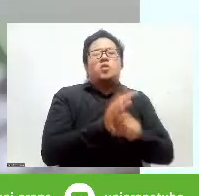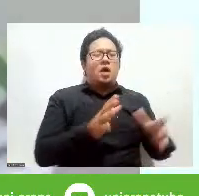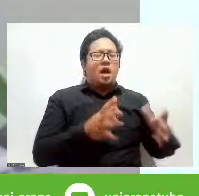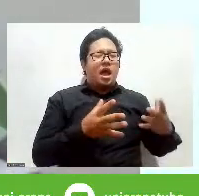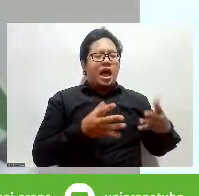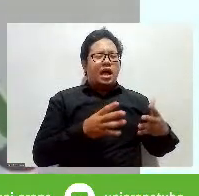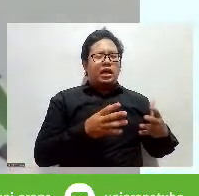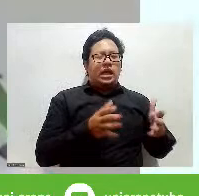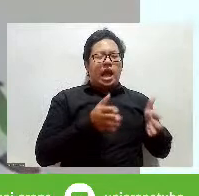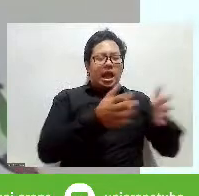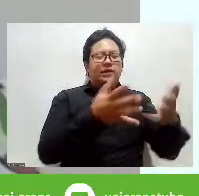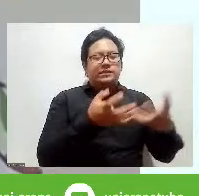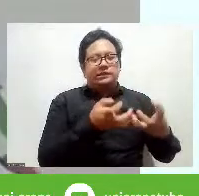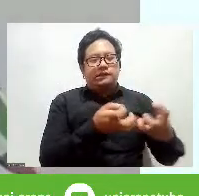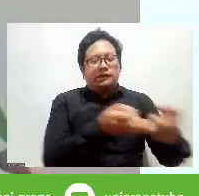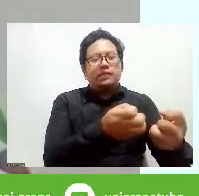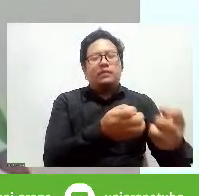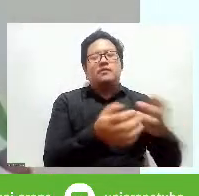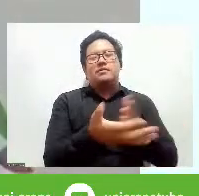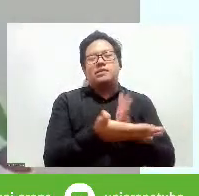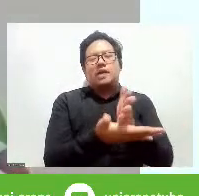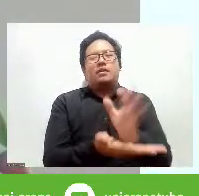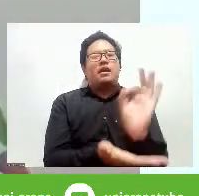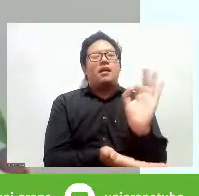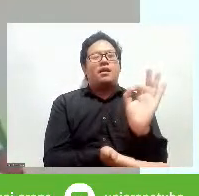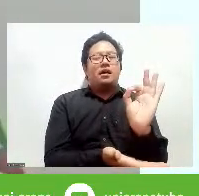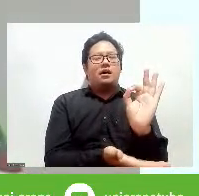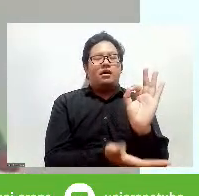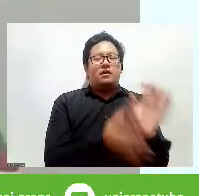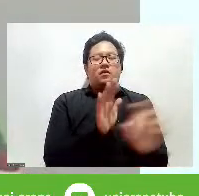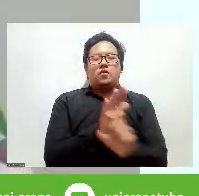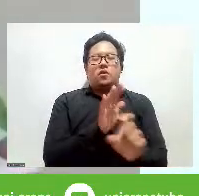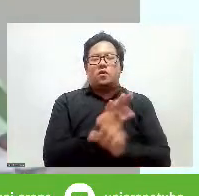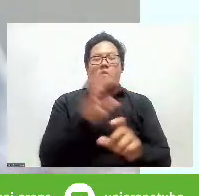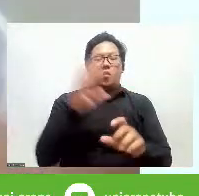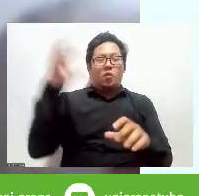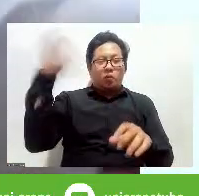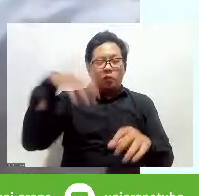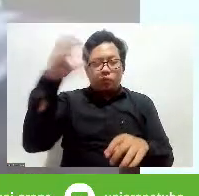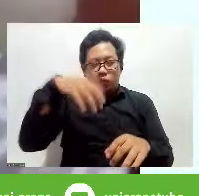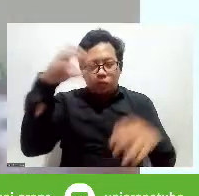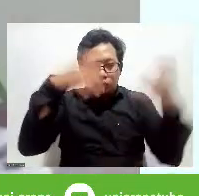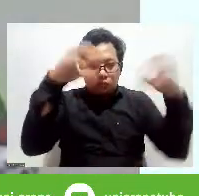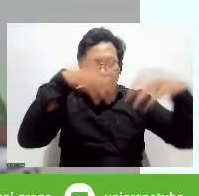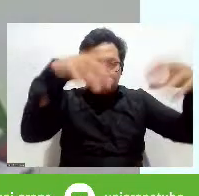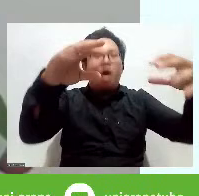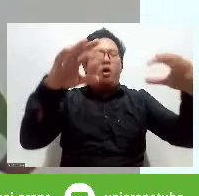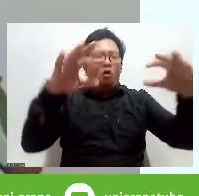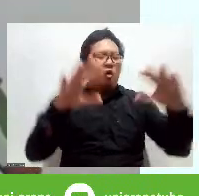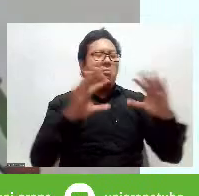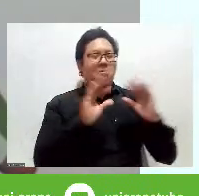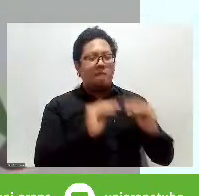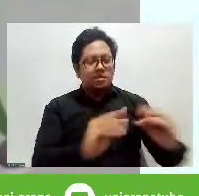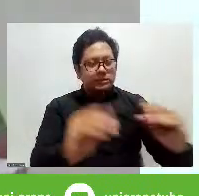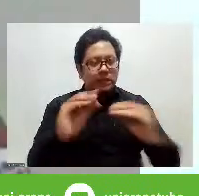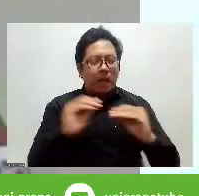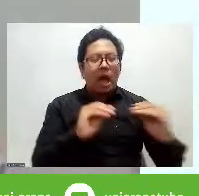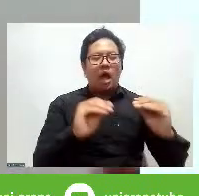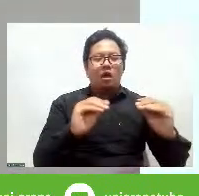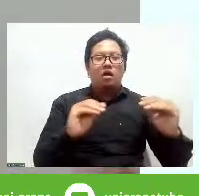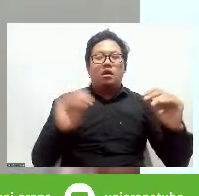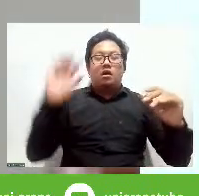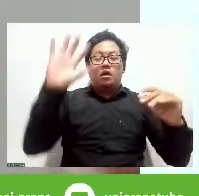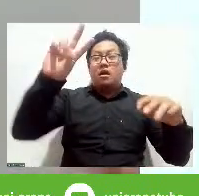hanya musim hujan basah musim keringnya itu hilang semua air gambut Nya